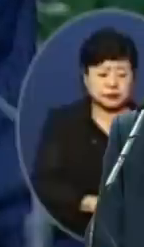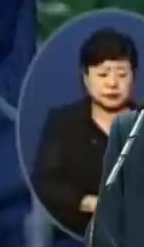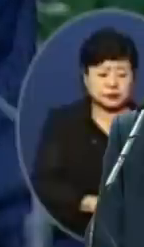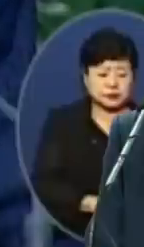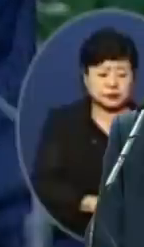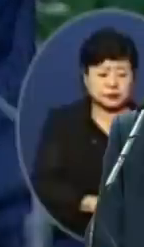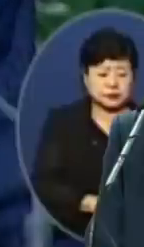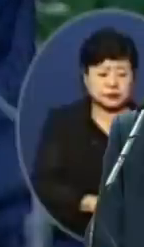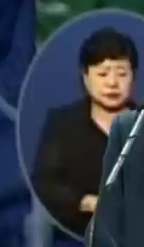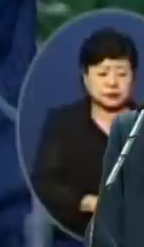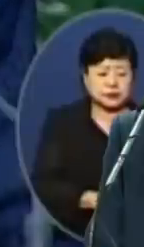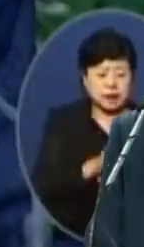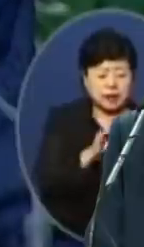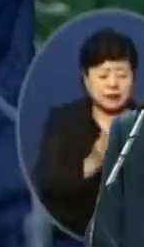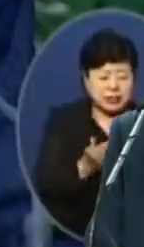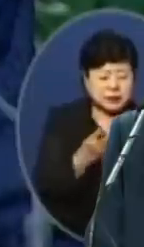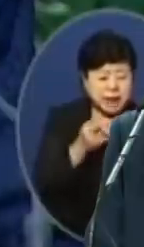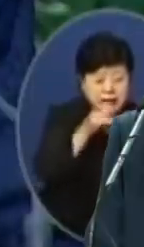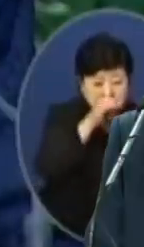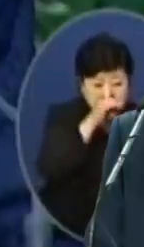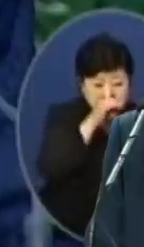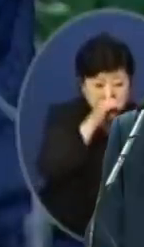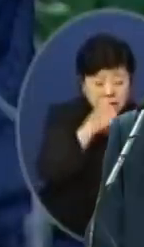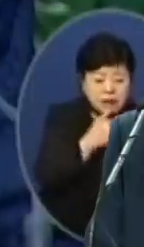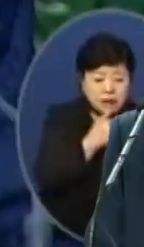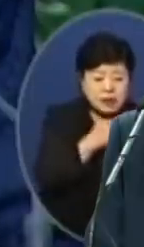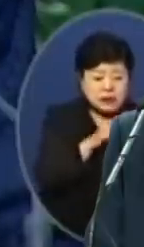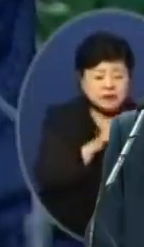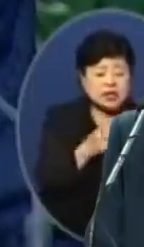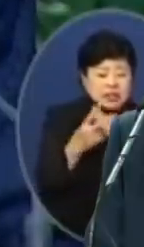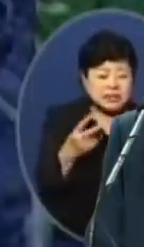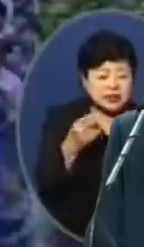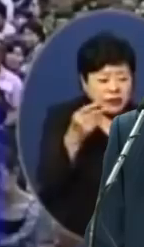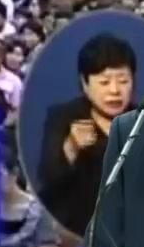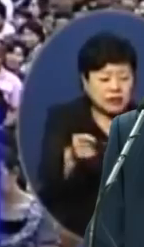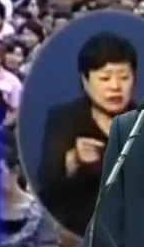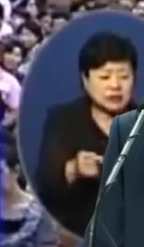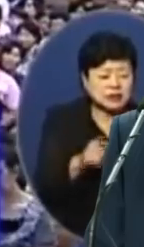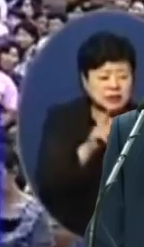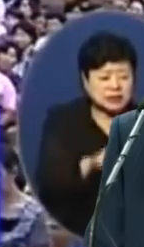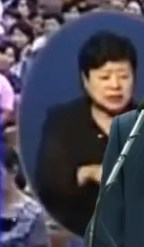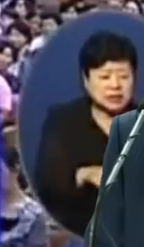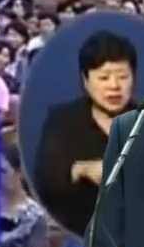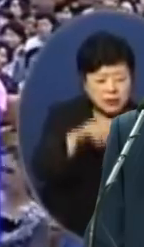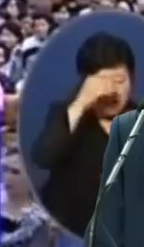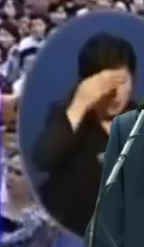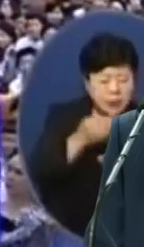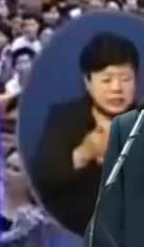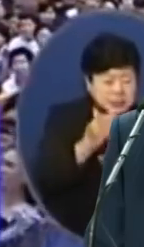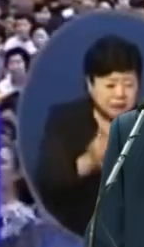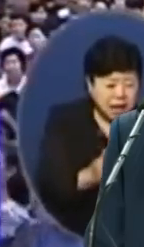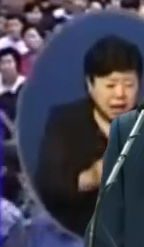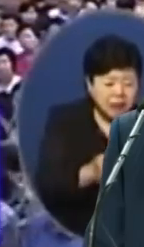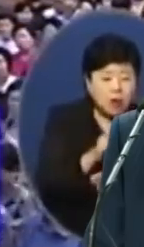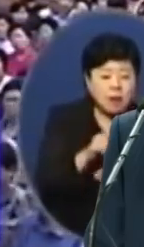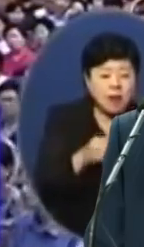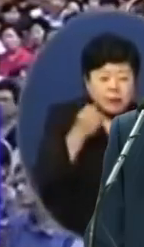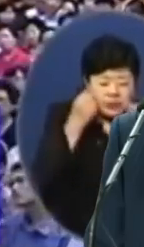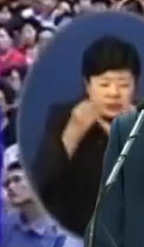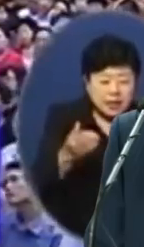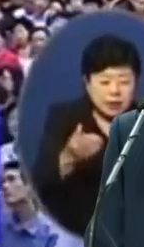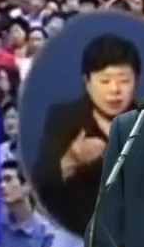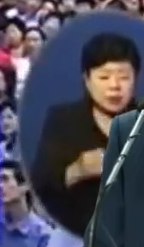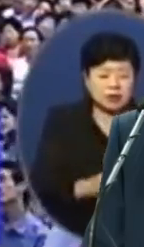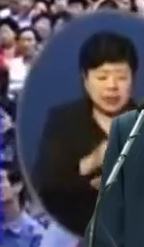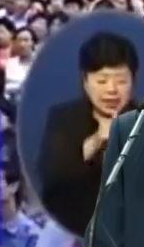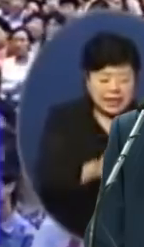우리 성경에 대한 많습니다. 로마서 12장 2절에 보면 너희는 이 세대를 본받지 말고 오직 마음을 새롭게 함으로 변화를